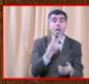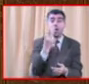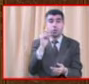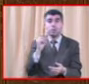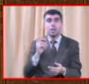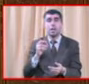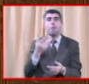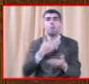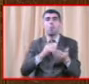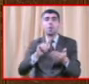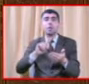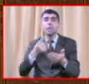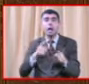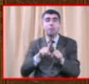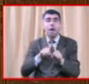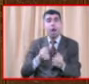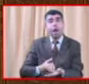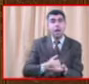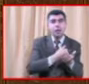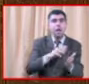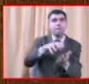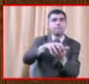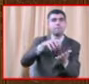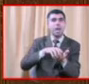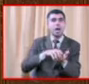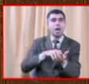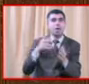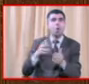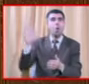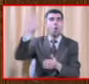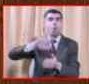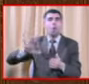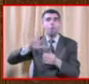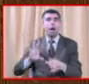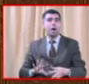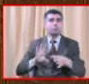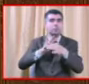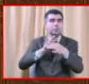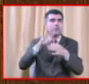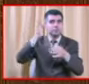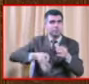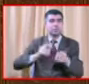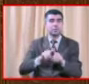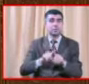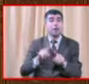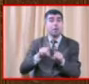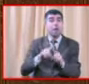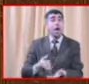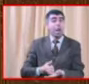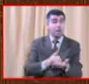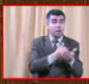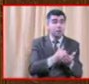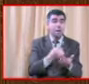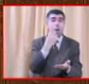درهم لتمويل مشاريع البحث في مجال الفلاحة في إطار المشروع الأوروبي أغينيت ميت 2، وتخصيص ميزانية كذلك ديال